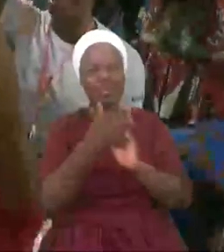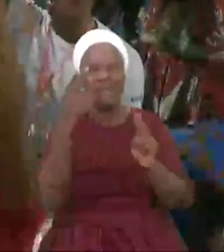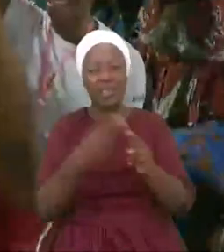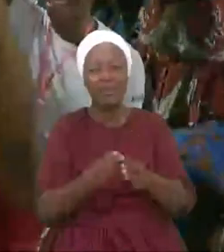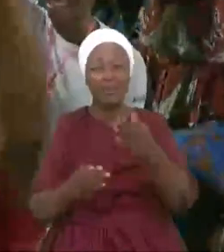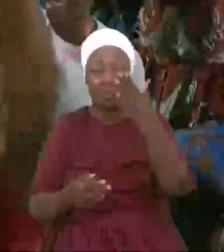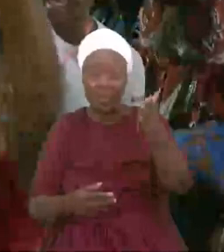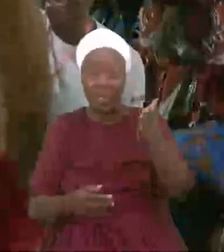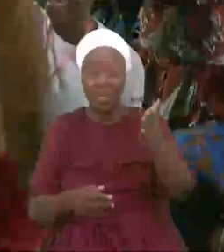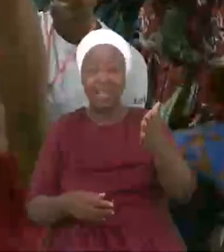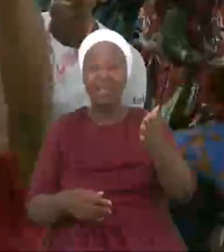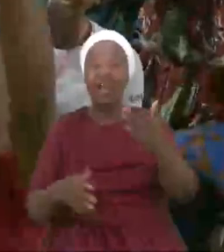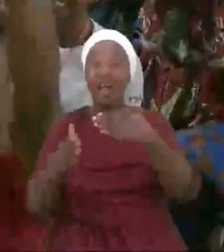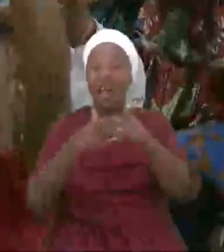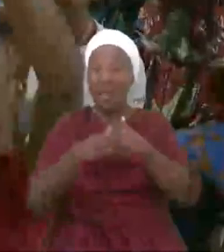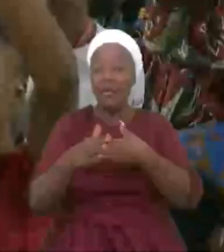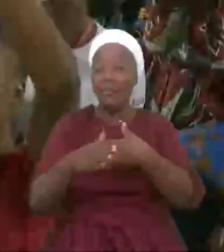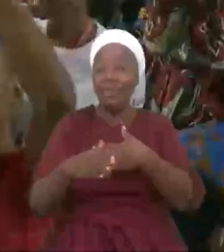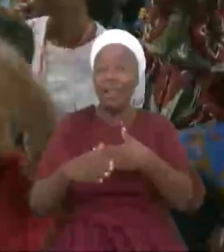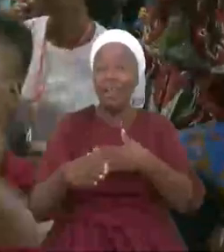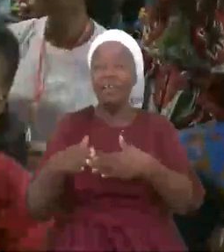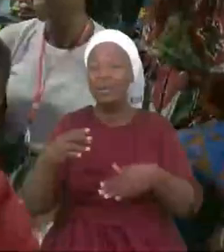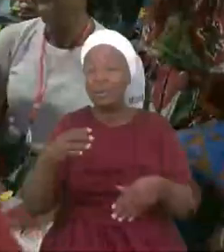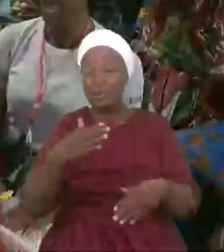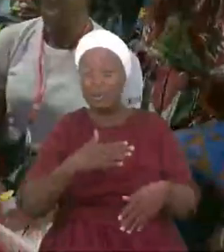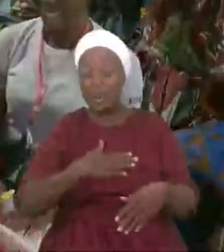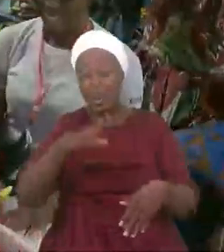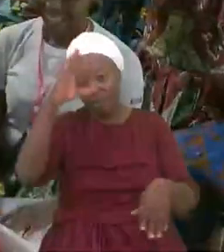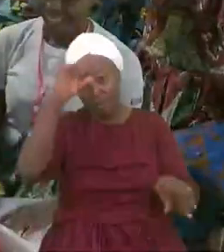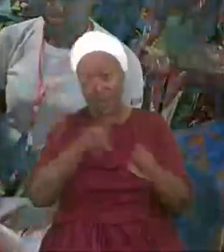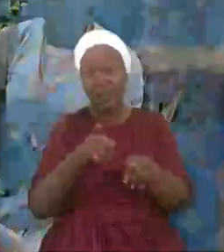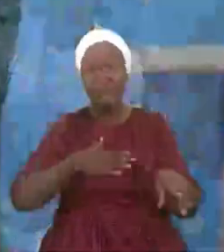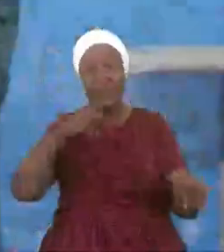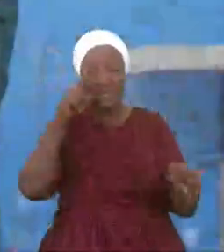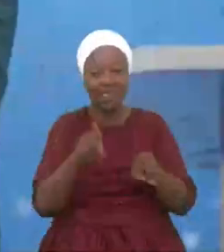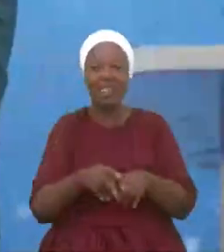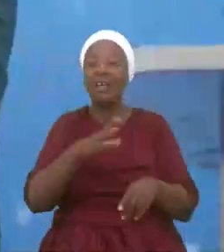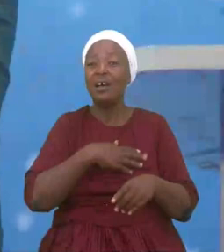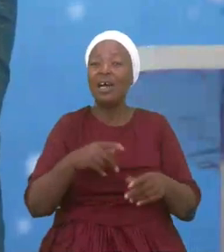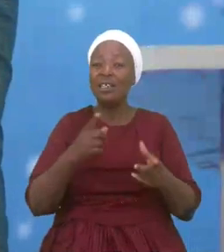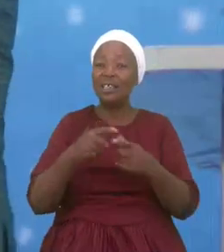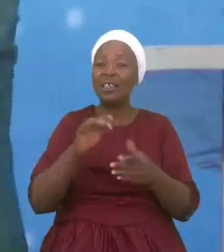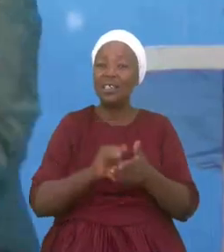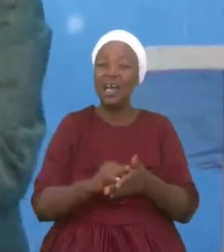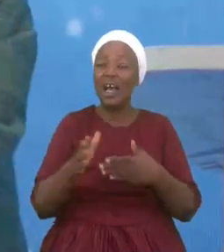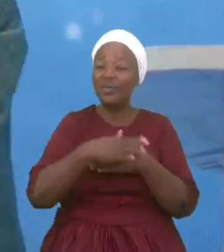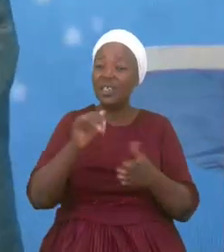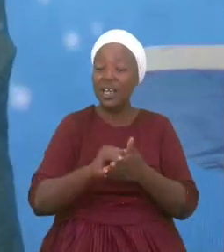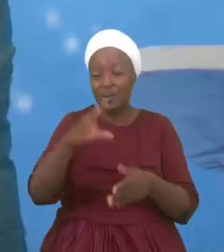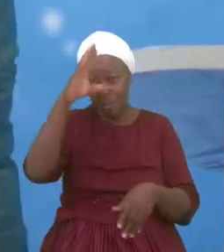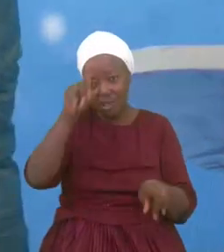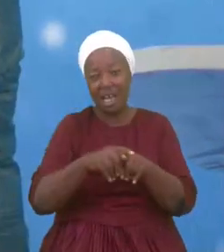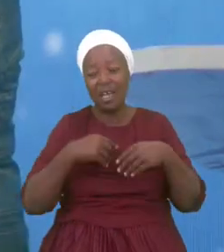va-t-elle être fermée non vous serez le suivant à rentrer là-bas après me après après monsieur